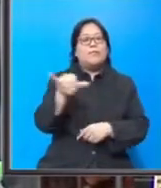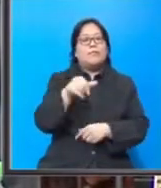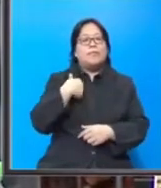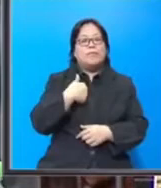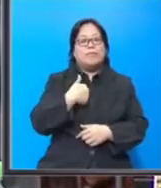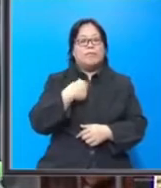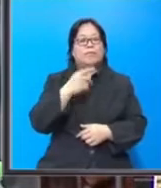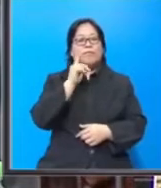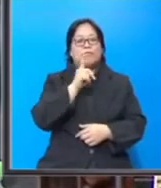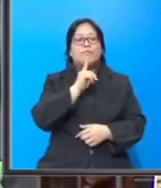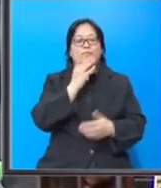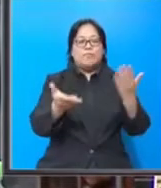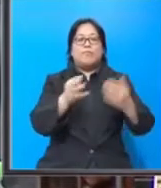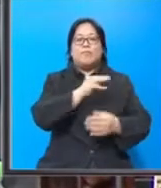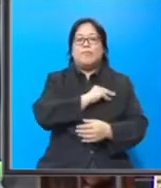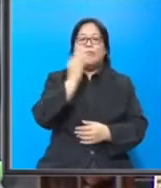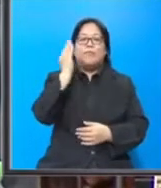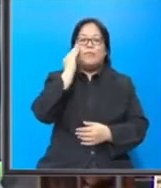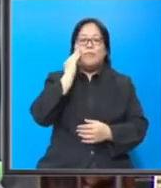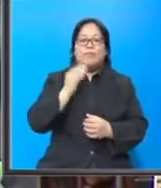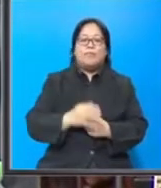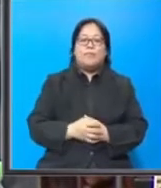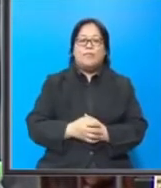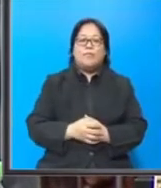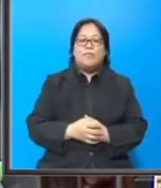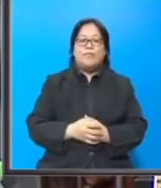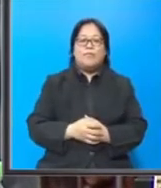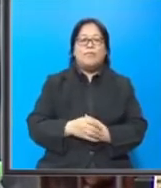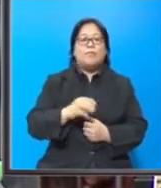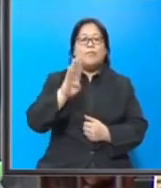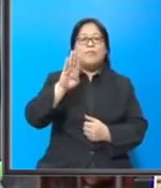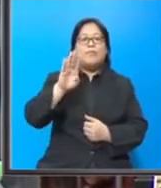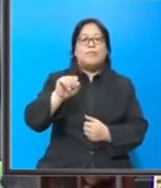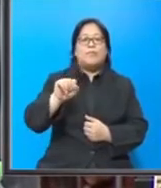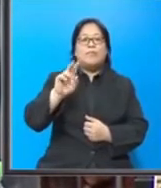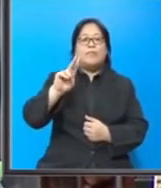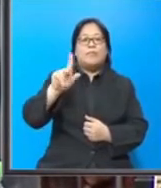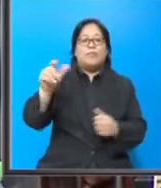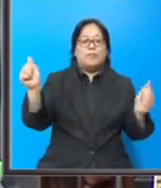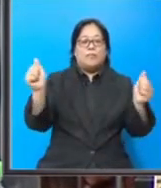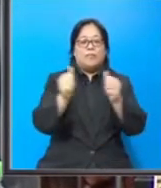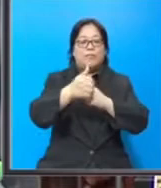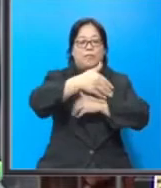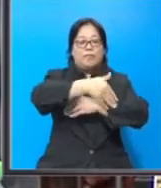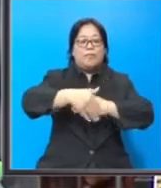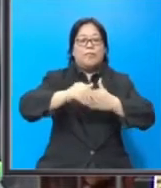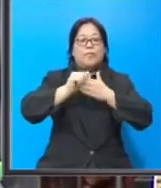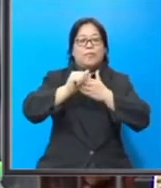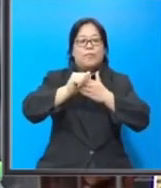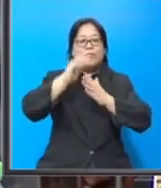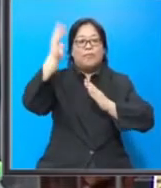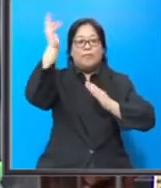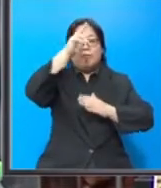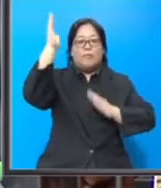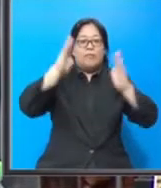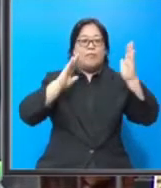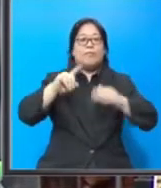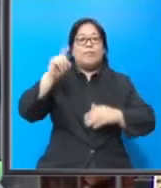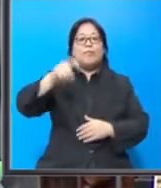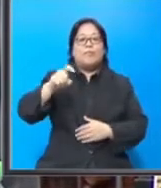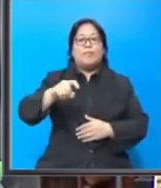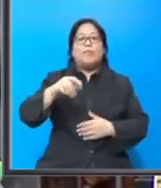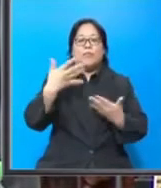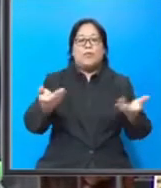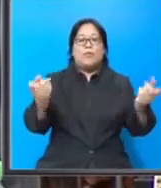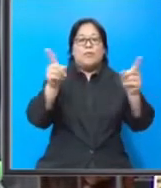dan saya pasti Menteri pun tahu ini, Bursa Malaysia dengan panduan Kerajaan Malaysia telah memerlukan, ini